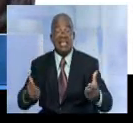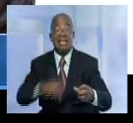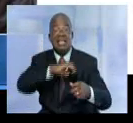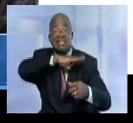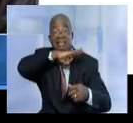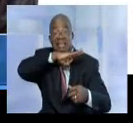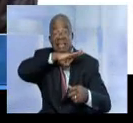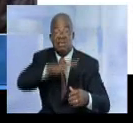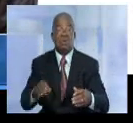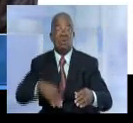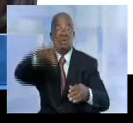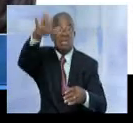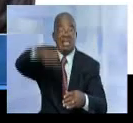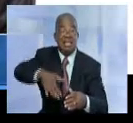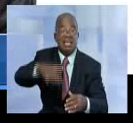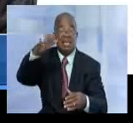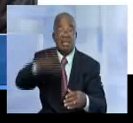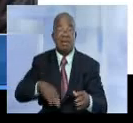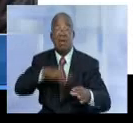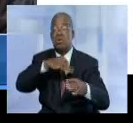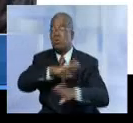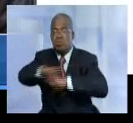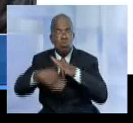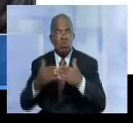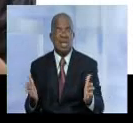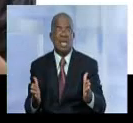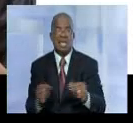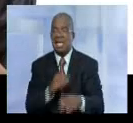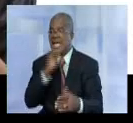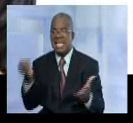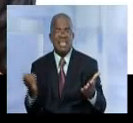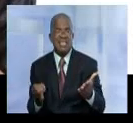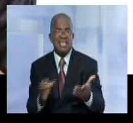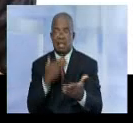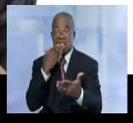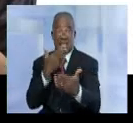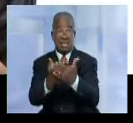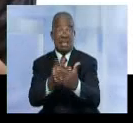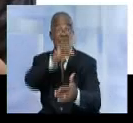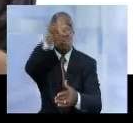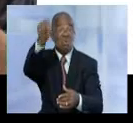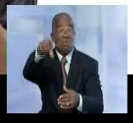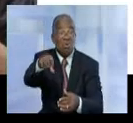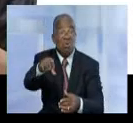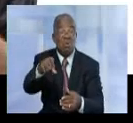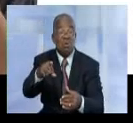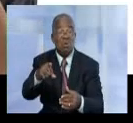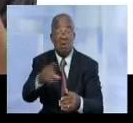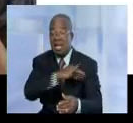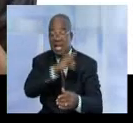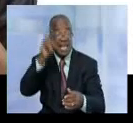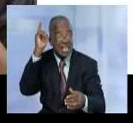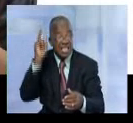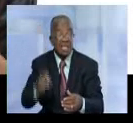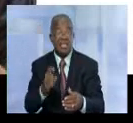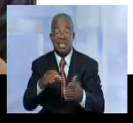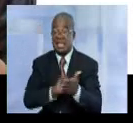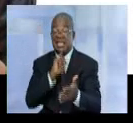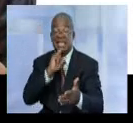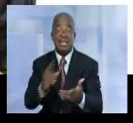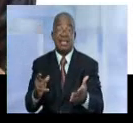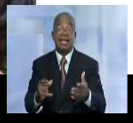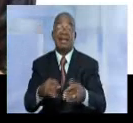le ciment, le fer à béton, est-ce que tous ces matériaux-là sont des matériaux qui sont conformes